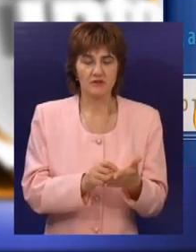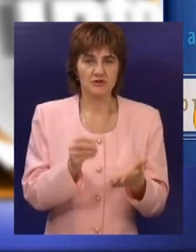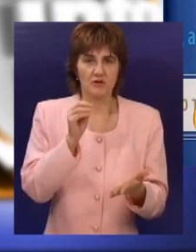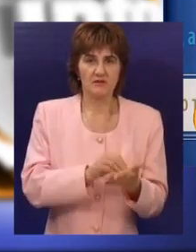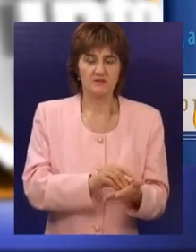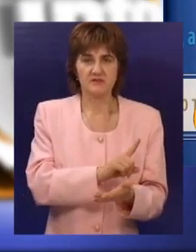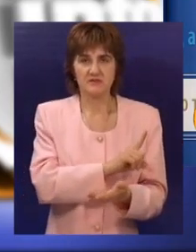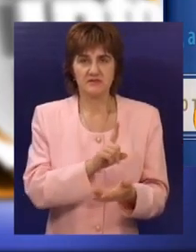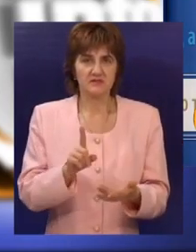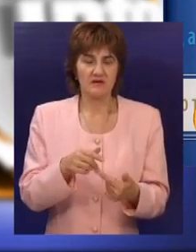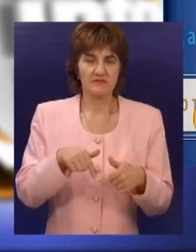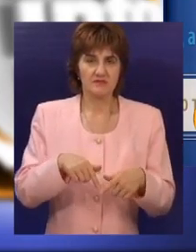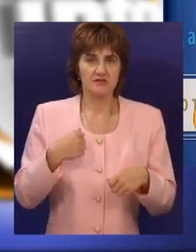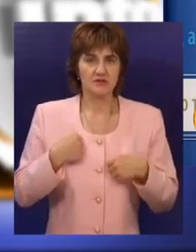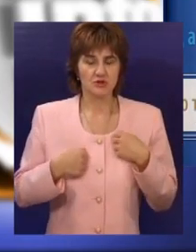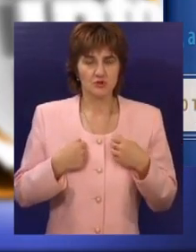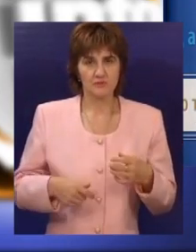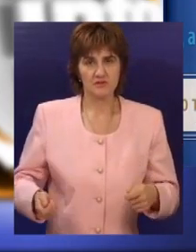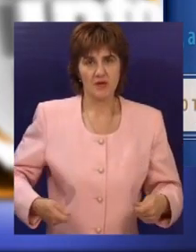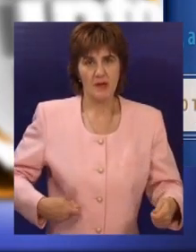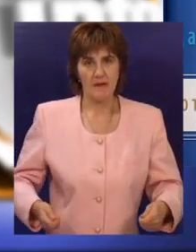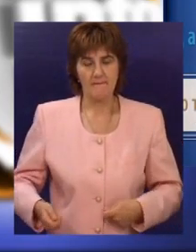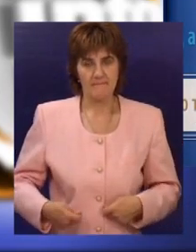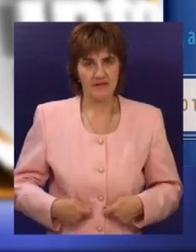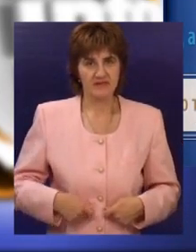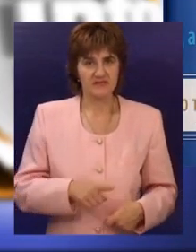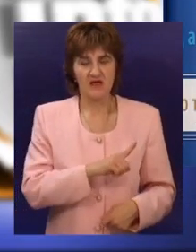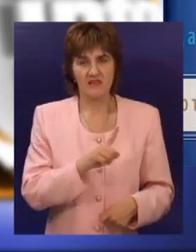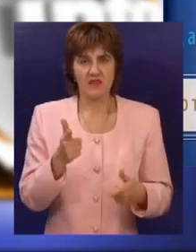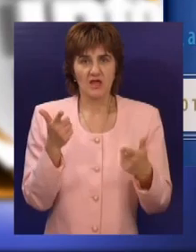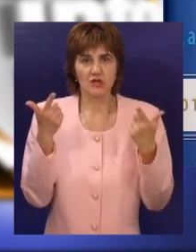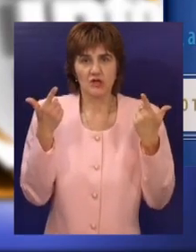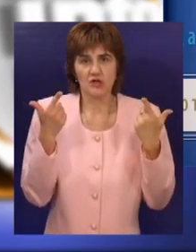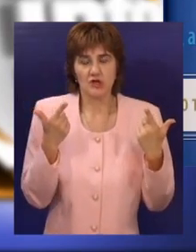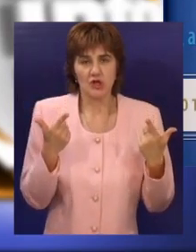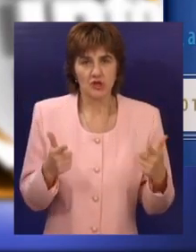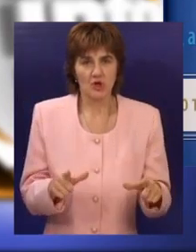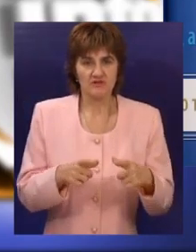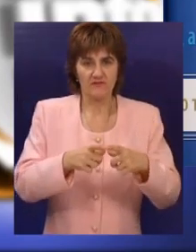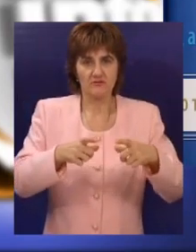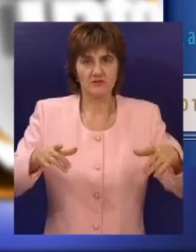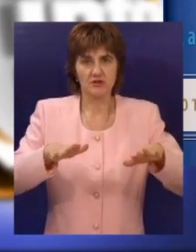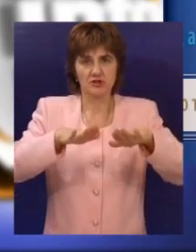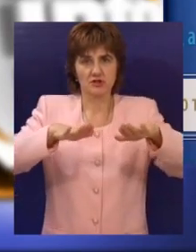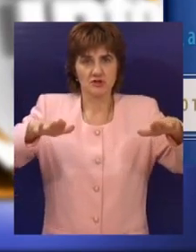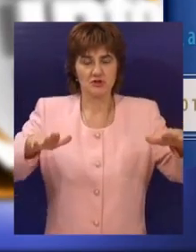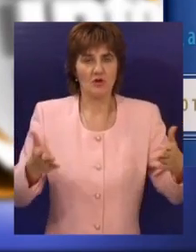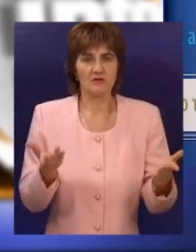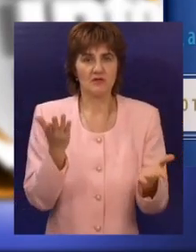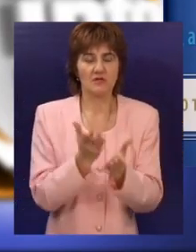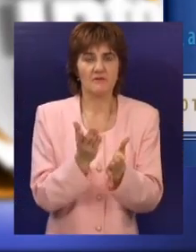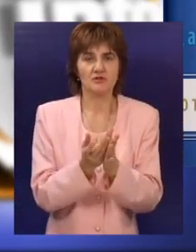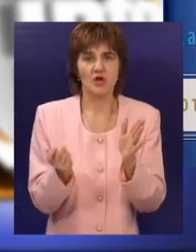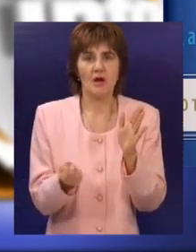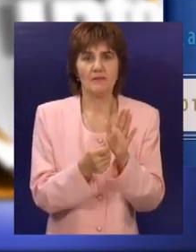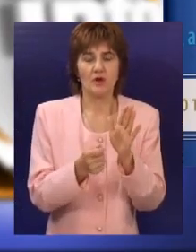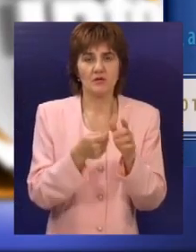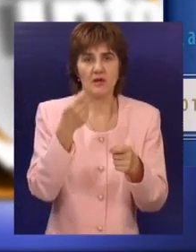će jasno stojati da organizator Subotičke pijace ne dozvoli iznajmljivanje tezge onima koji se